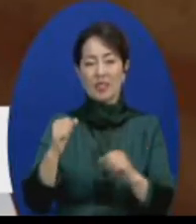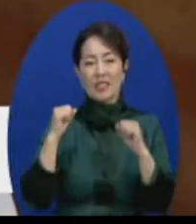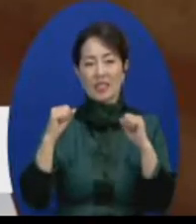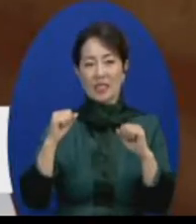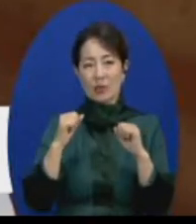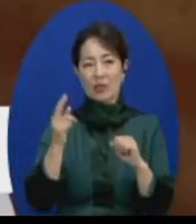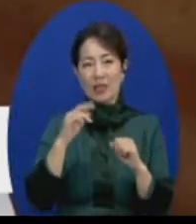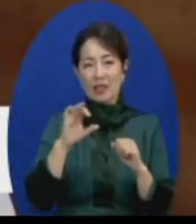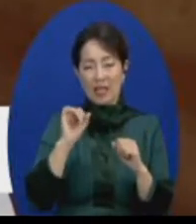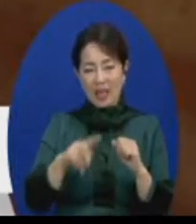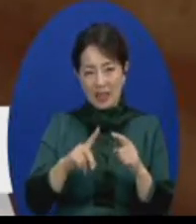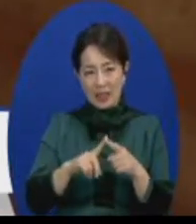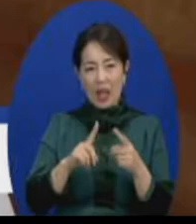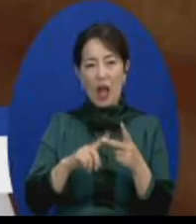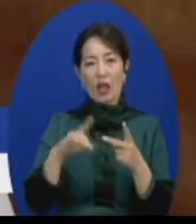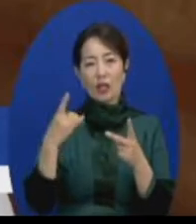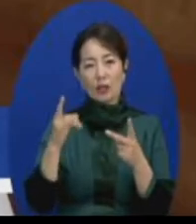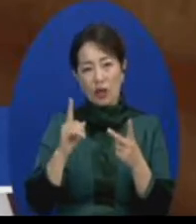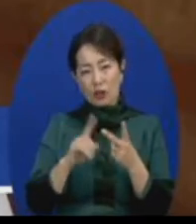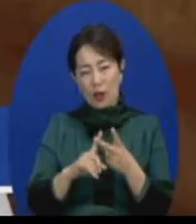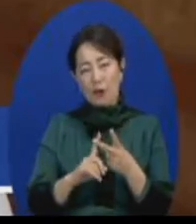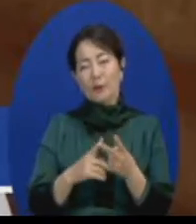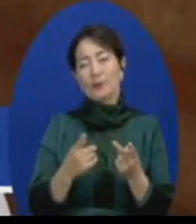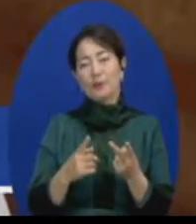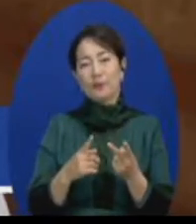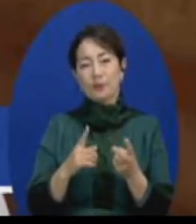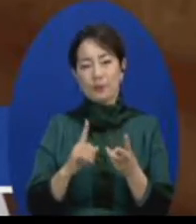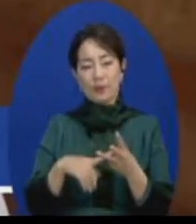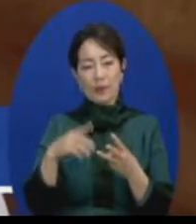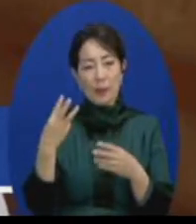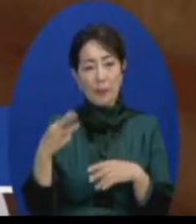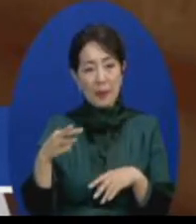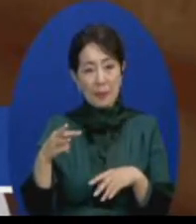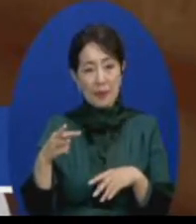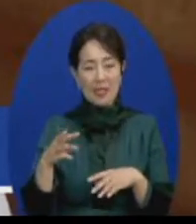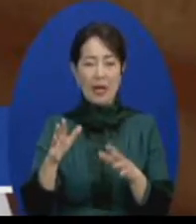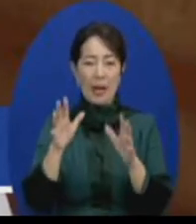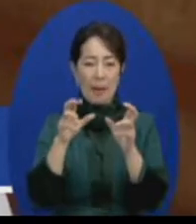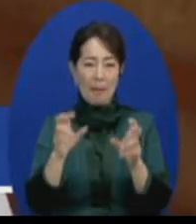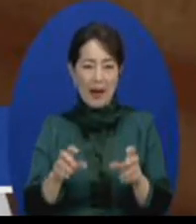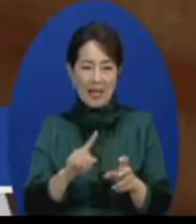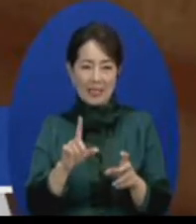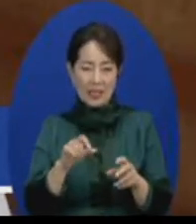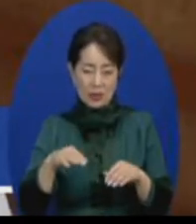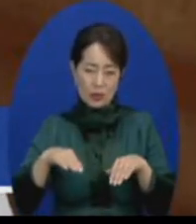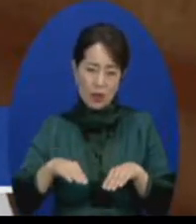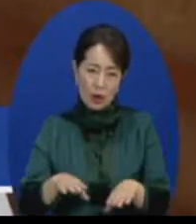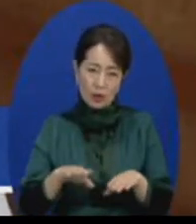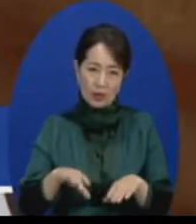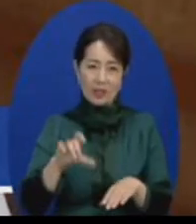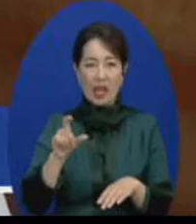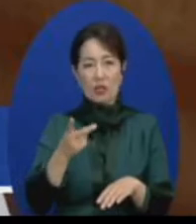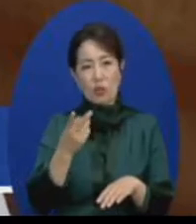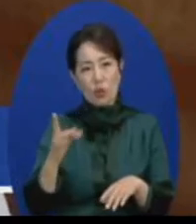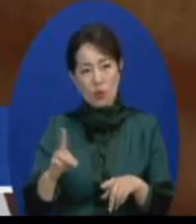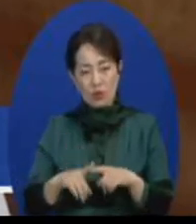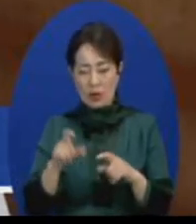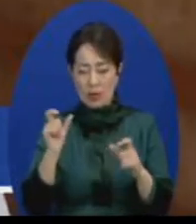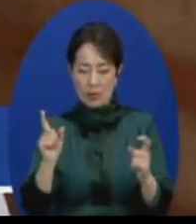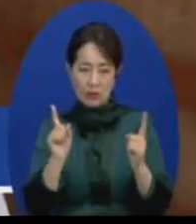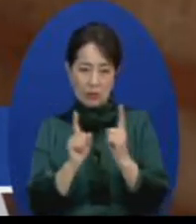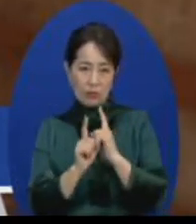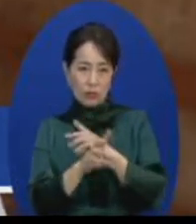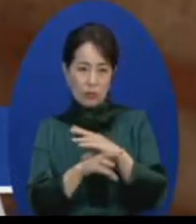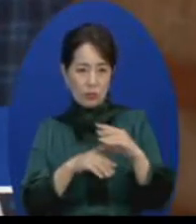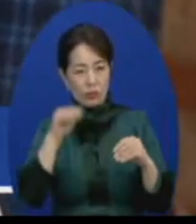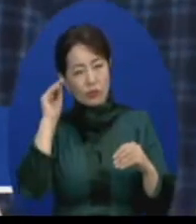чэрэгжүүлэлтийн засал, тоглоом, эсвэл одоо ингээд хоёрдугээр нь болохоор барай засал, ойдол эсвүр, тэгээд бие биенээсээ